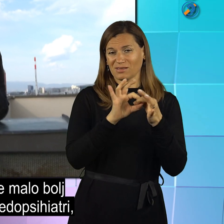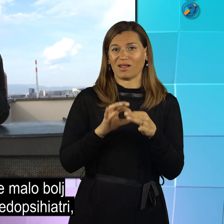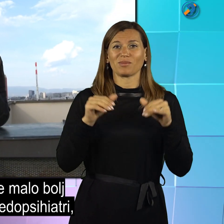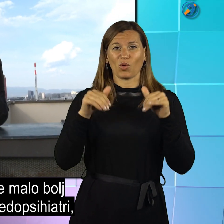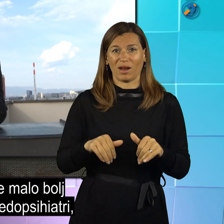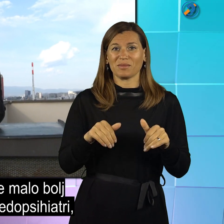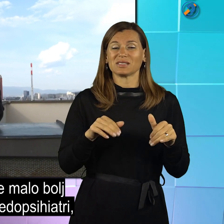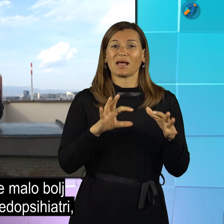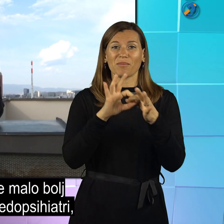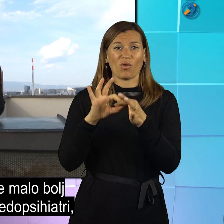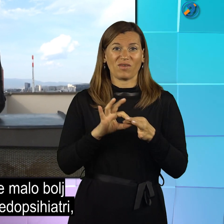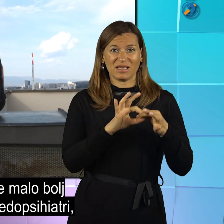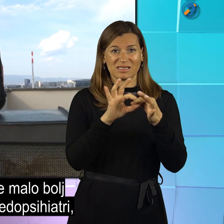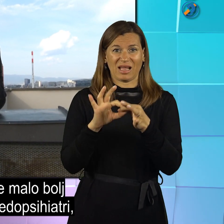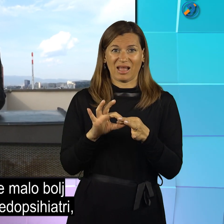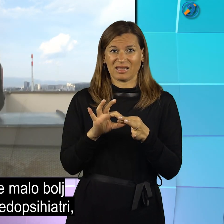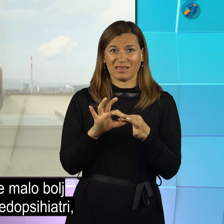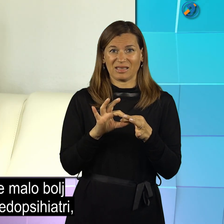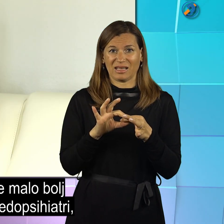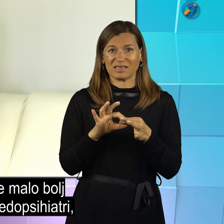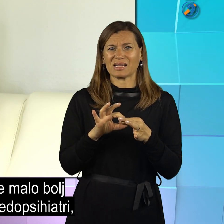bi mogli bi se povezati z